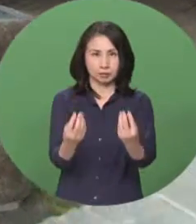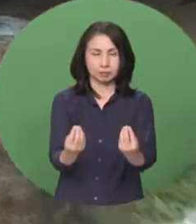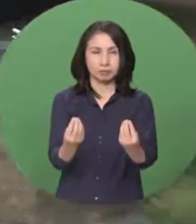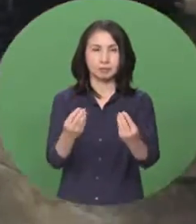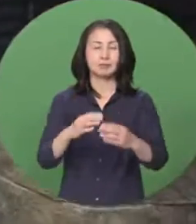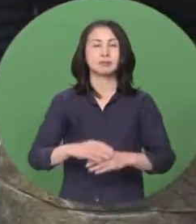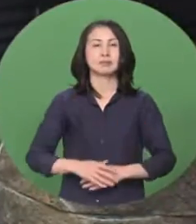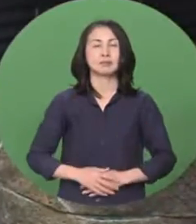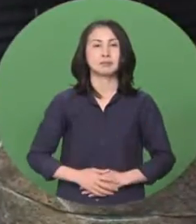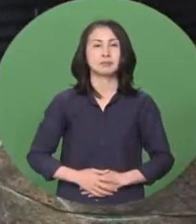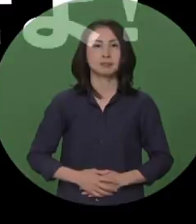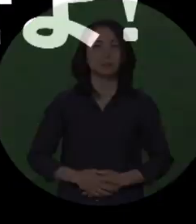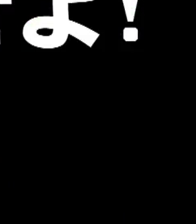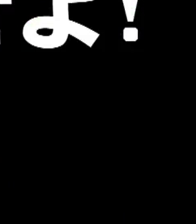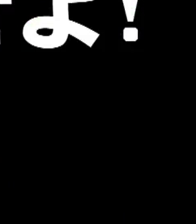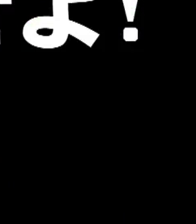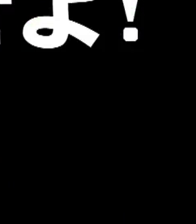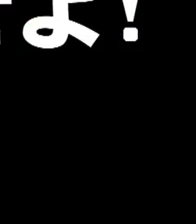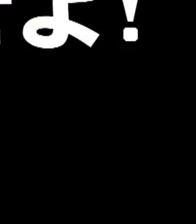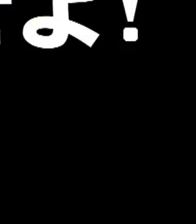ション完了です。